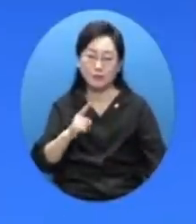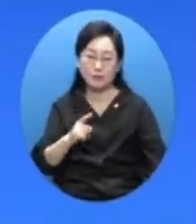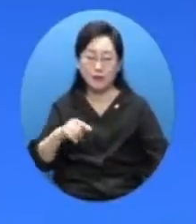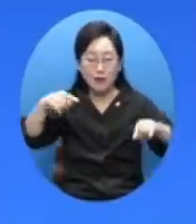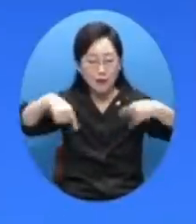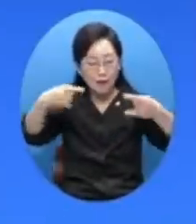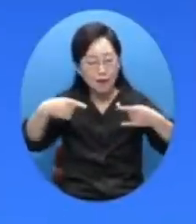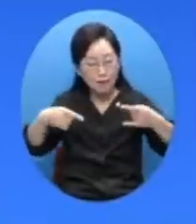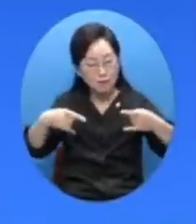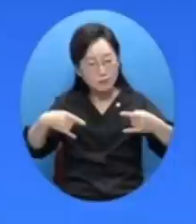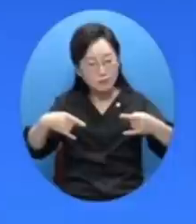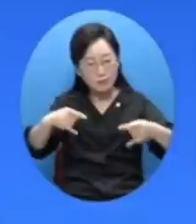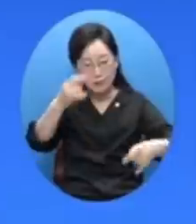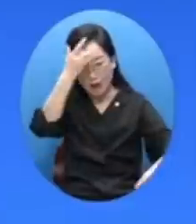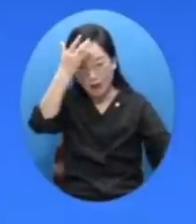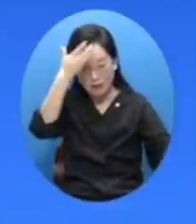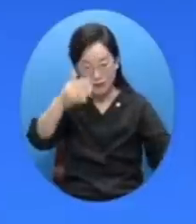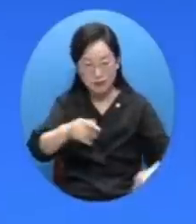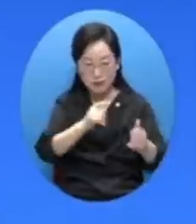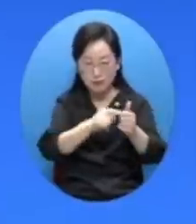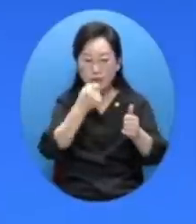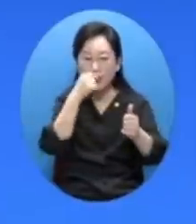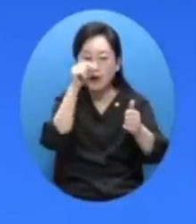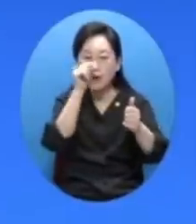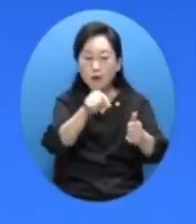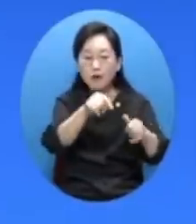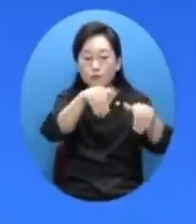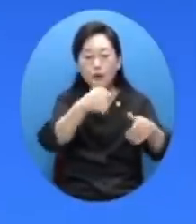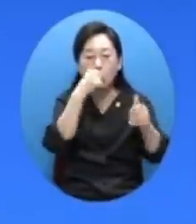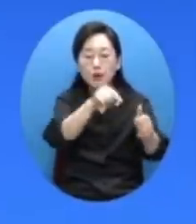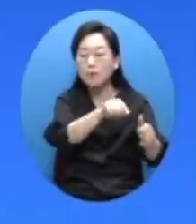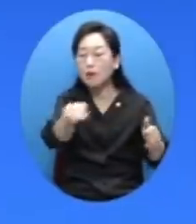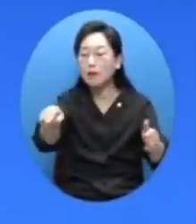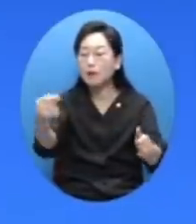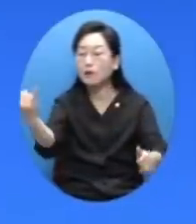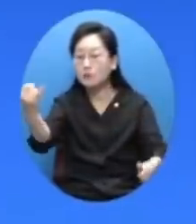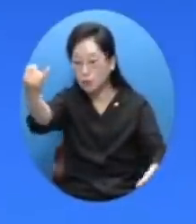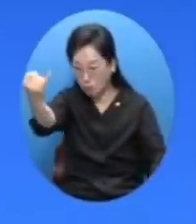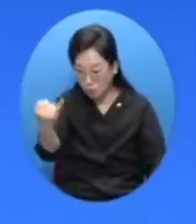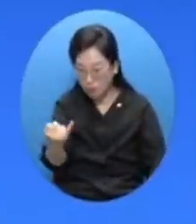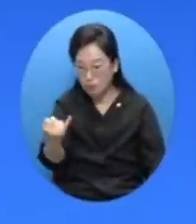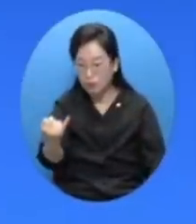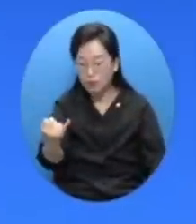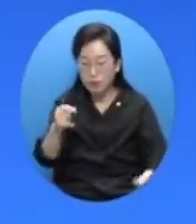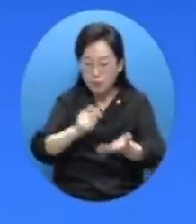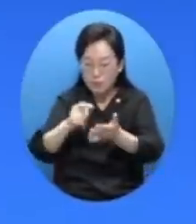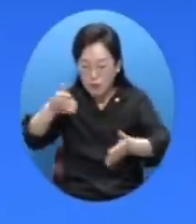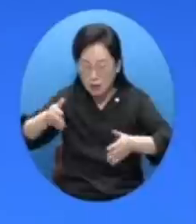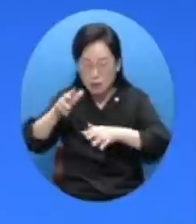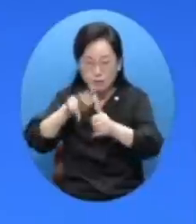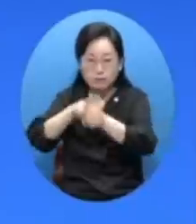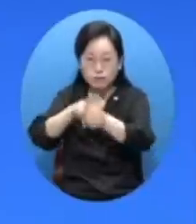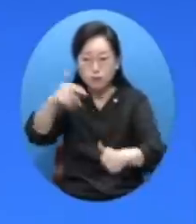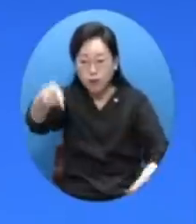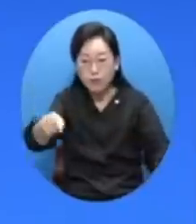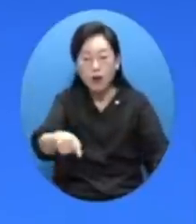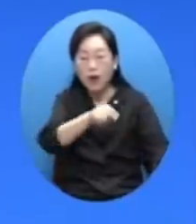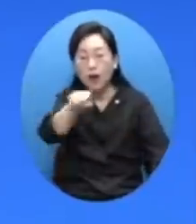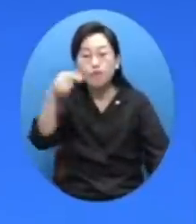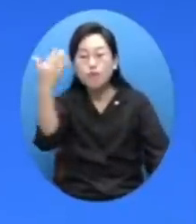엘리사전자가 그의 사원을 보내갖고 왜 저희 급히 달려오는지 가서 알아봐라